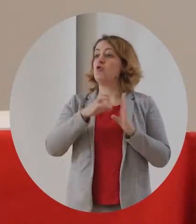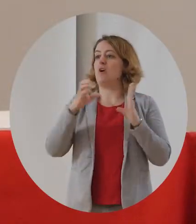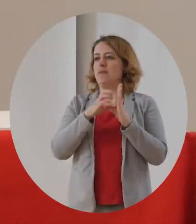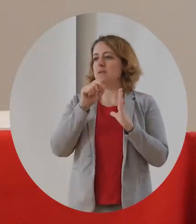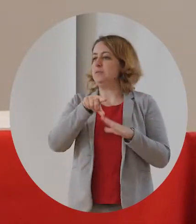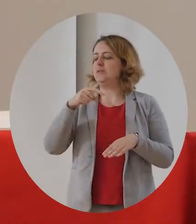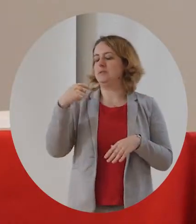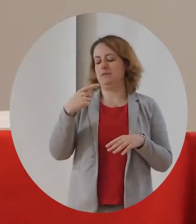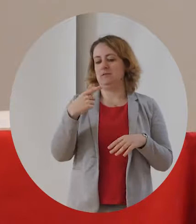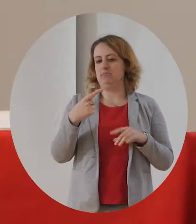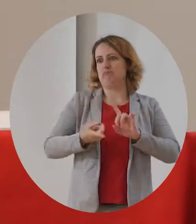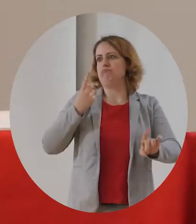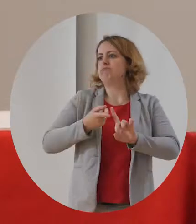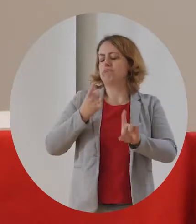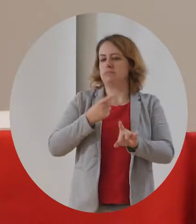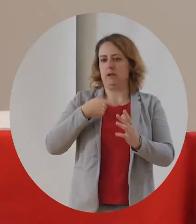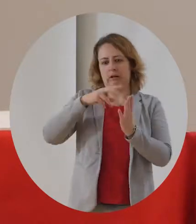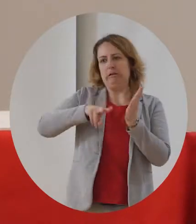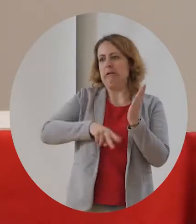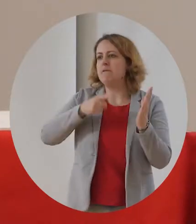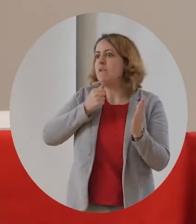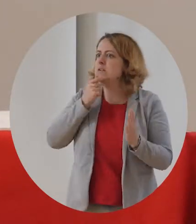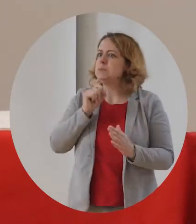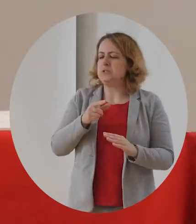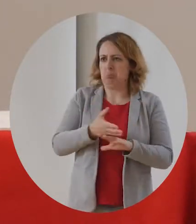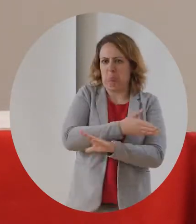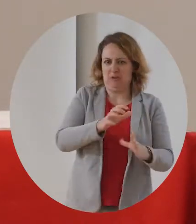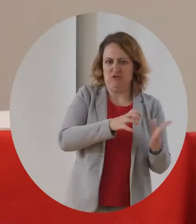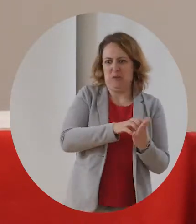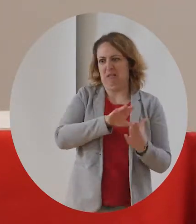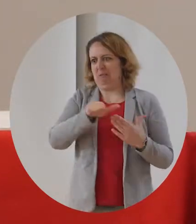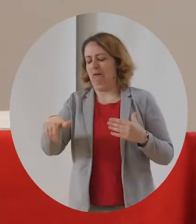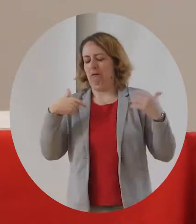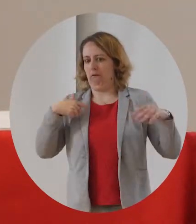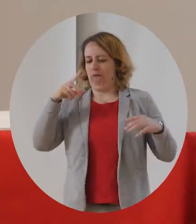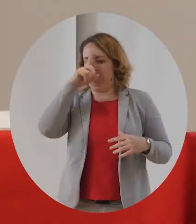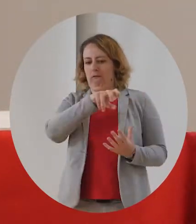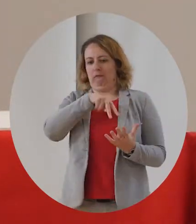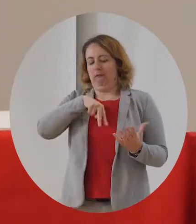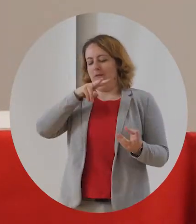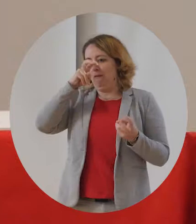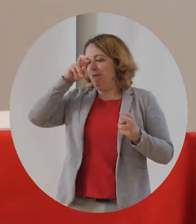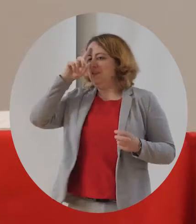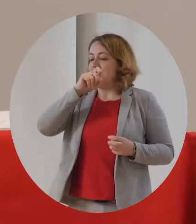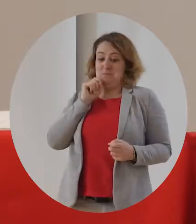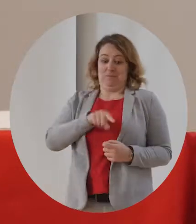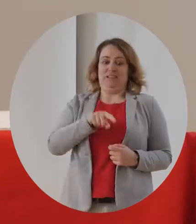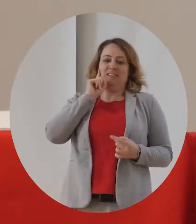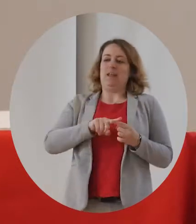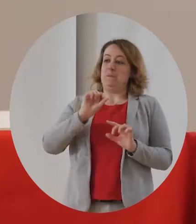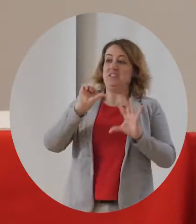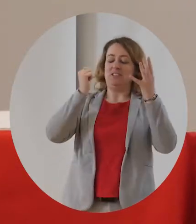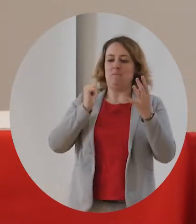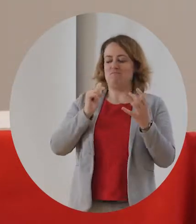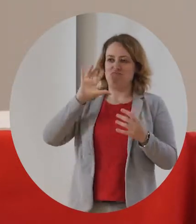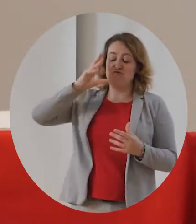facile à lire, parce que les autres chapitres sont assez ardus. Voilà. Et donc... c'est vrai aussi que